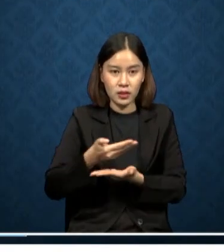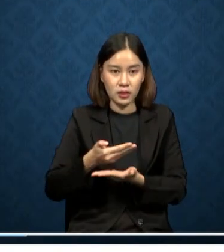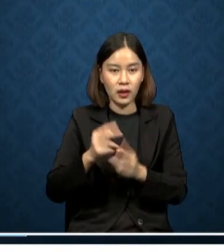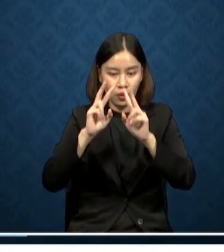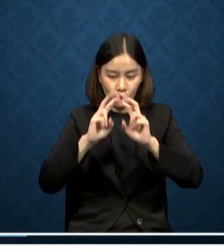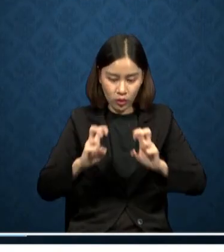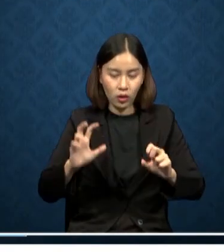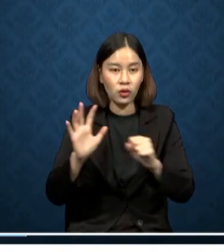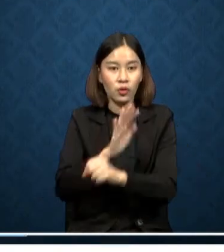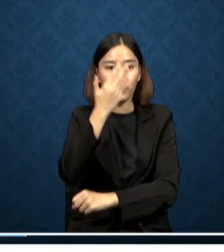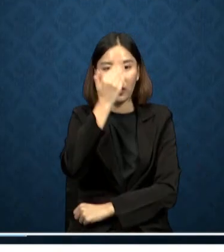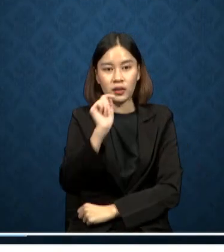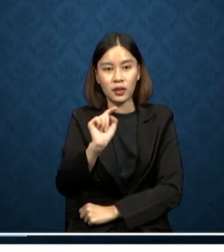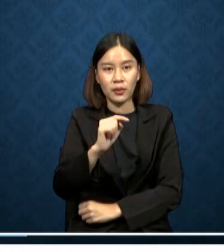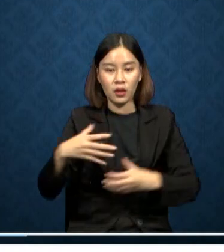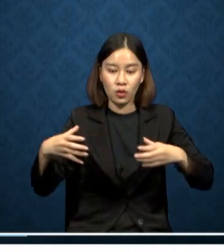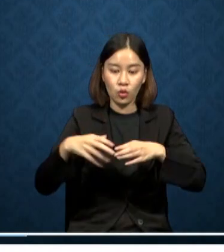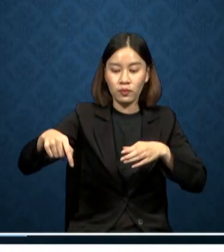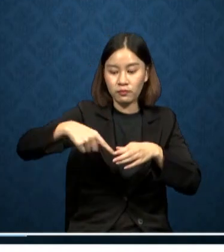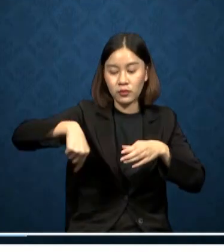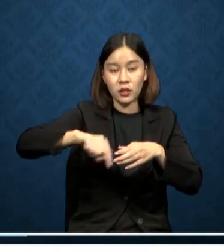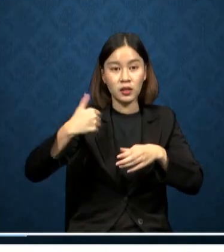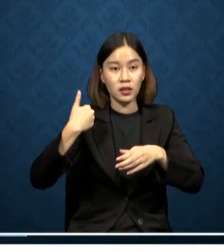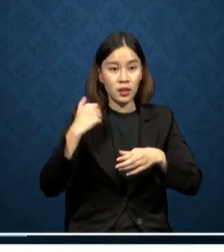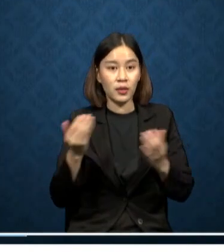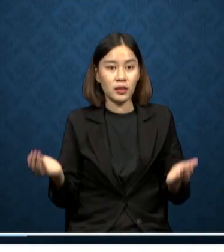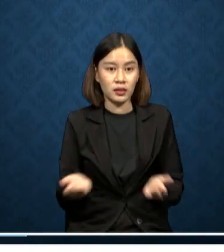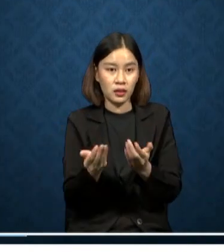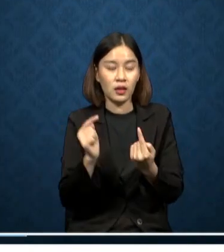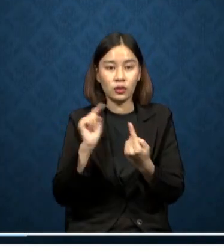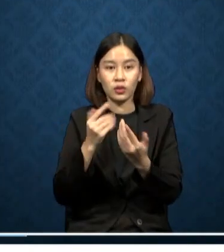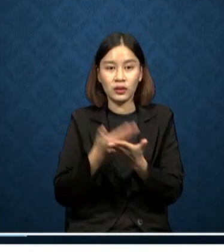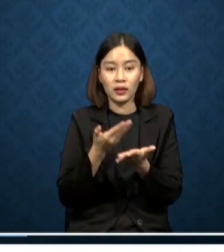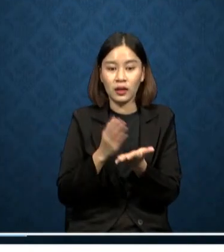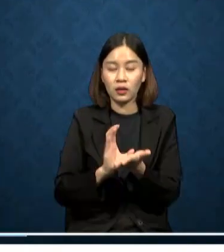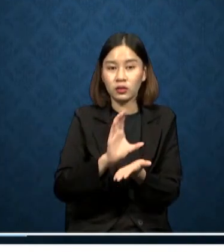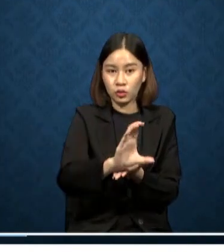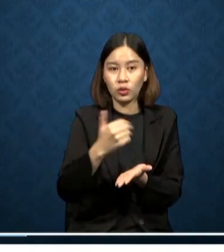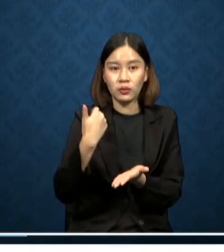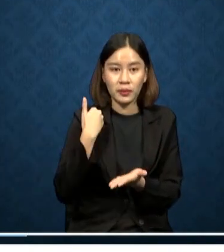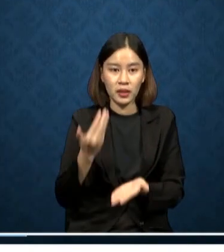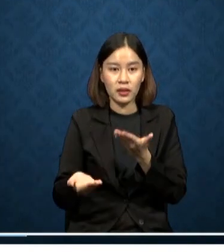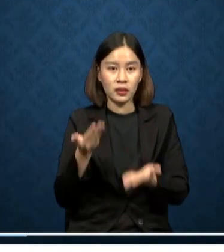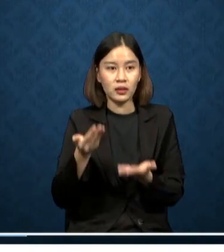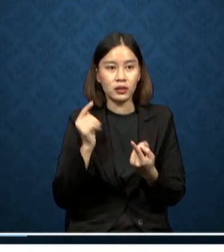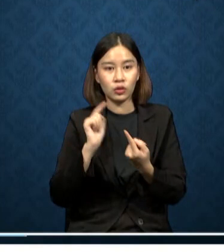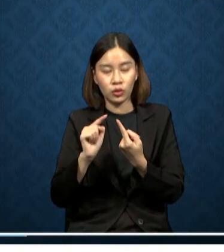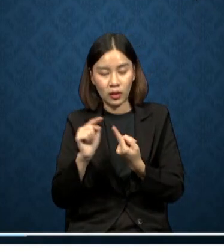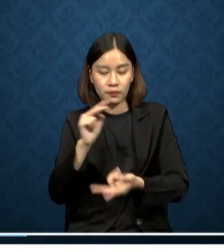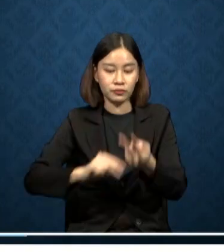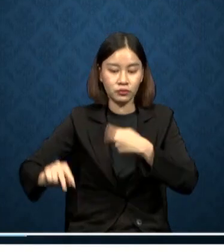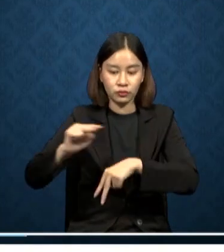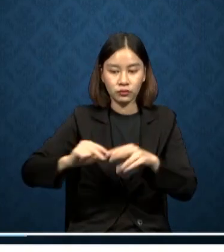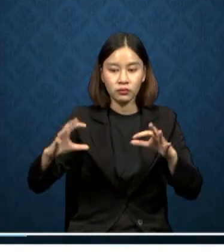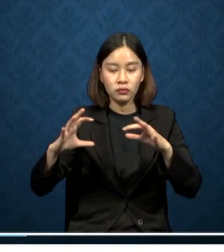บด้านเนองจากกลมด้างก่าว จะขอให้การสับหนูด้านและเงินทุนหรอรกกัการและความก่มของ